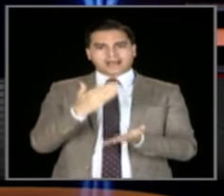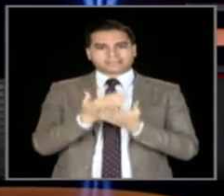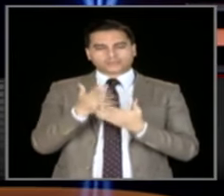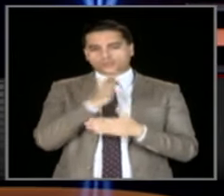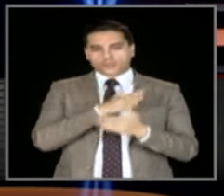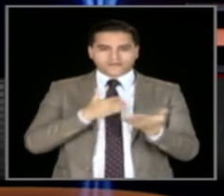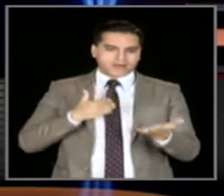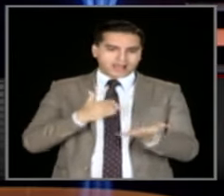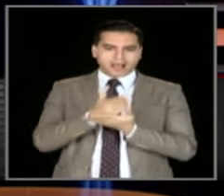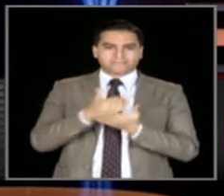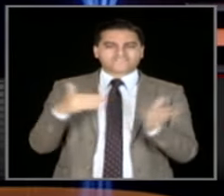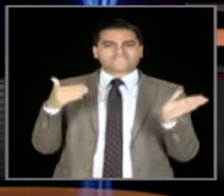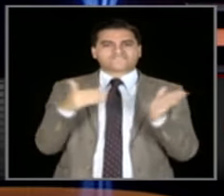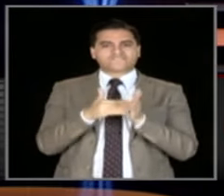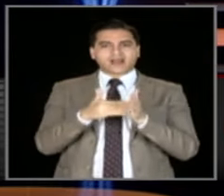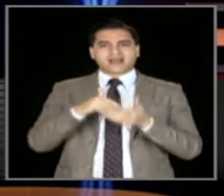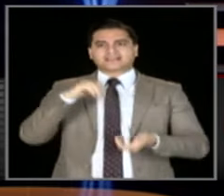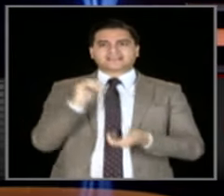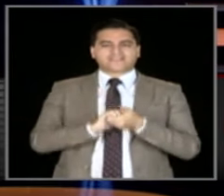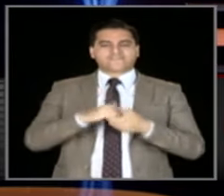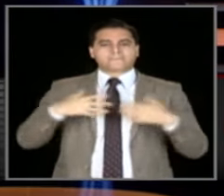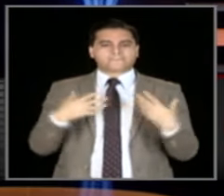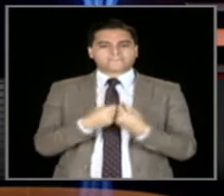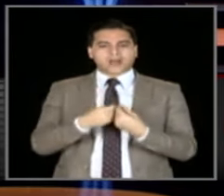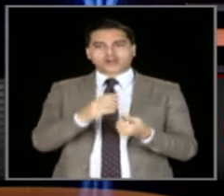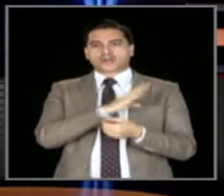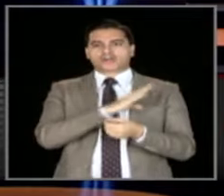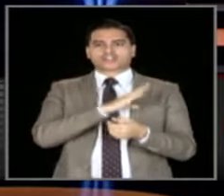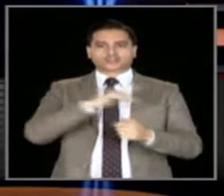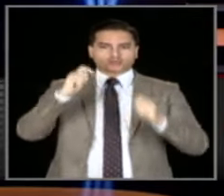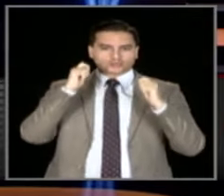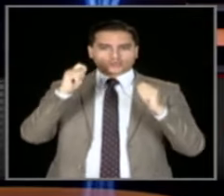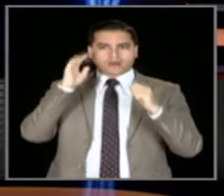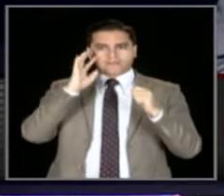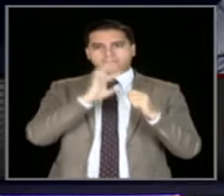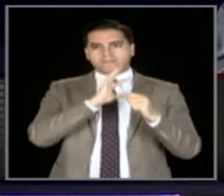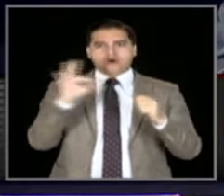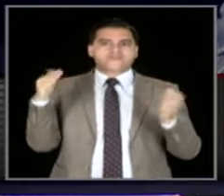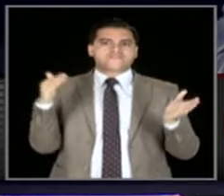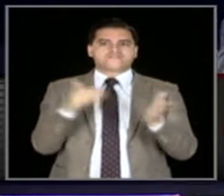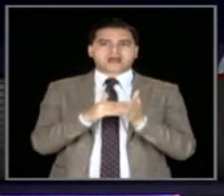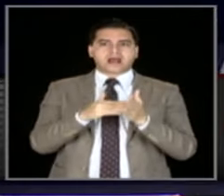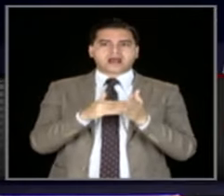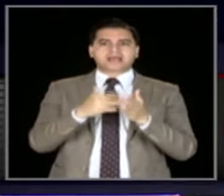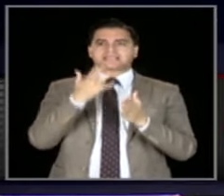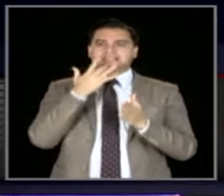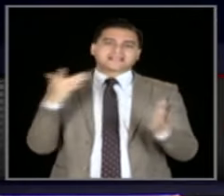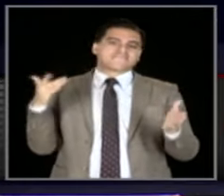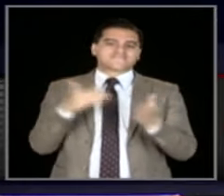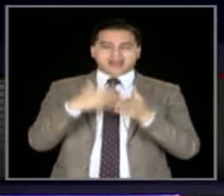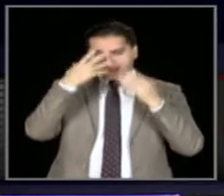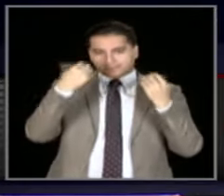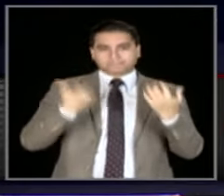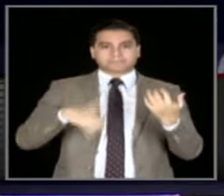ولما ده حصل اتحالف مع قائد الثوار وأعلن استقلال